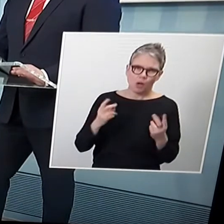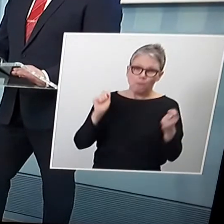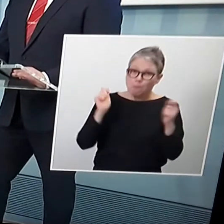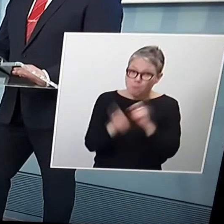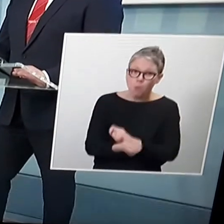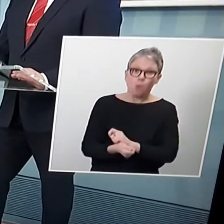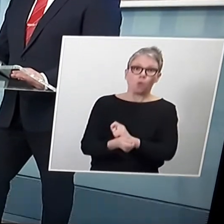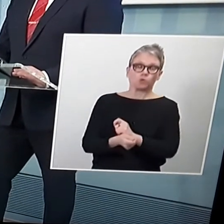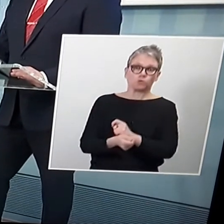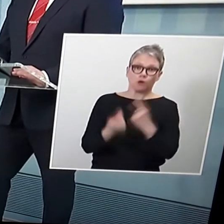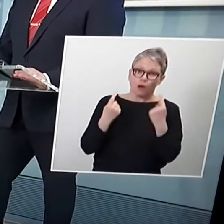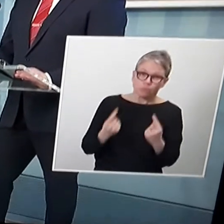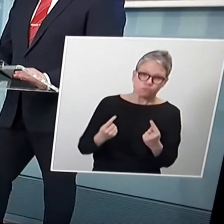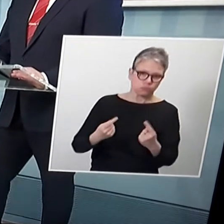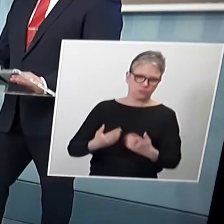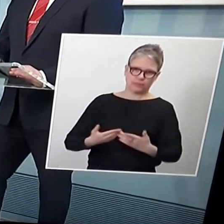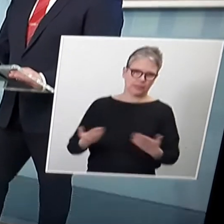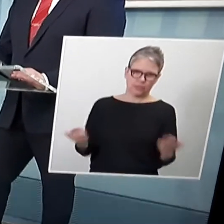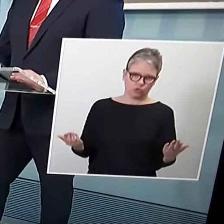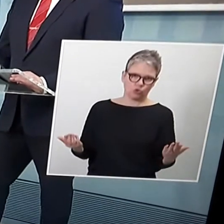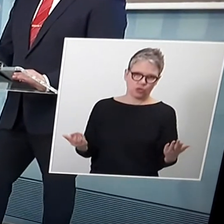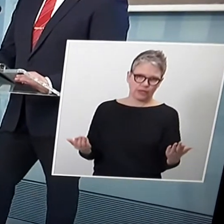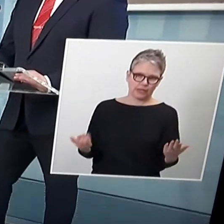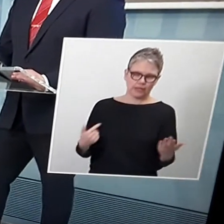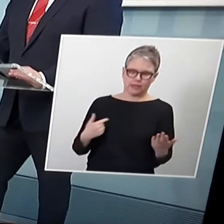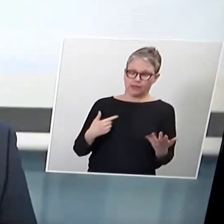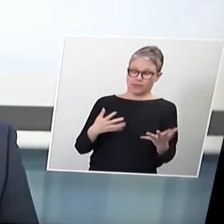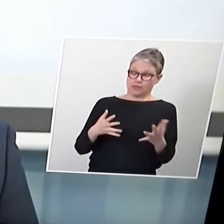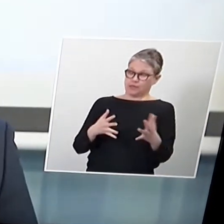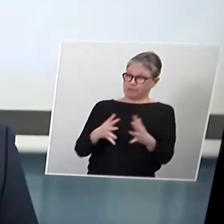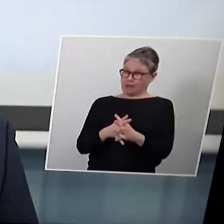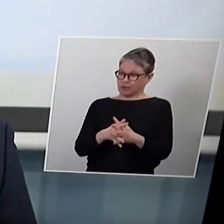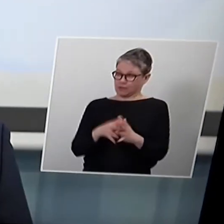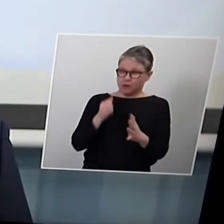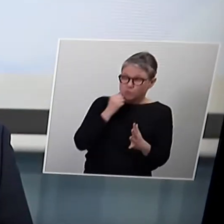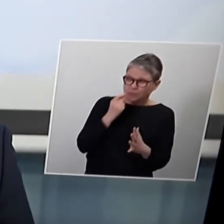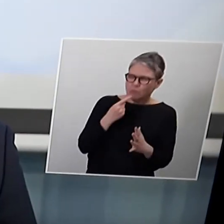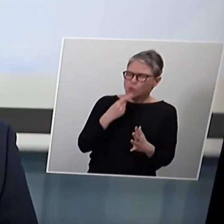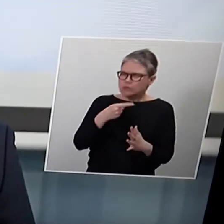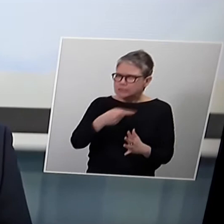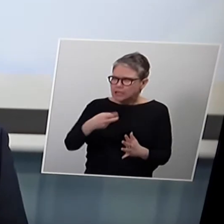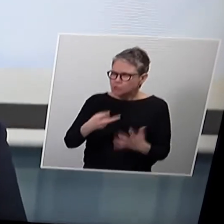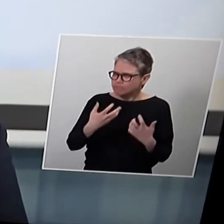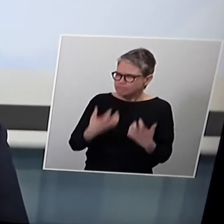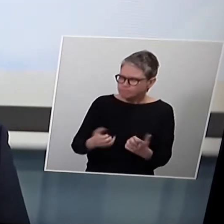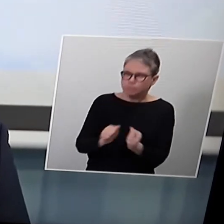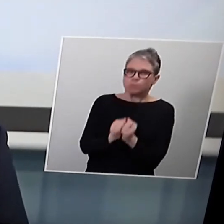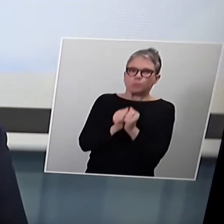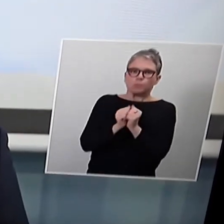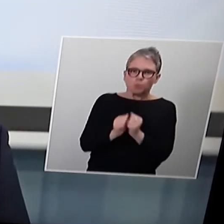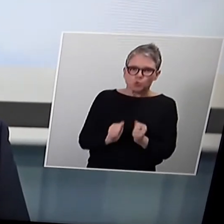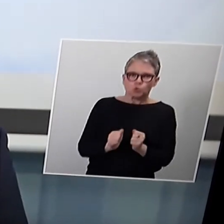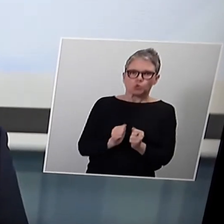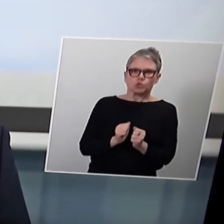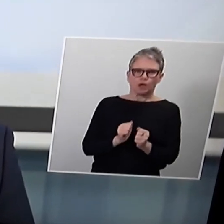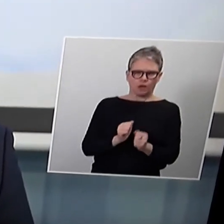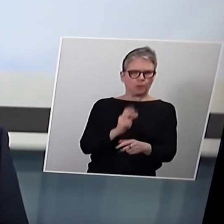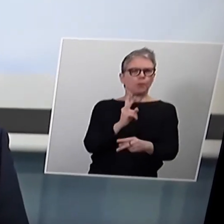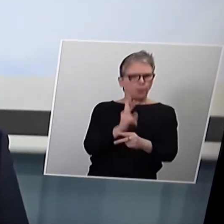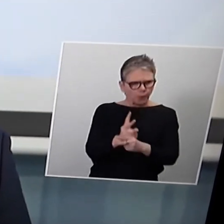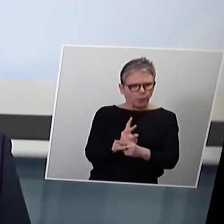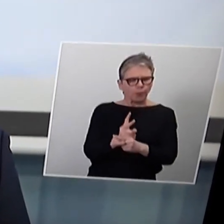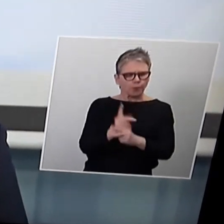muuttunut, enkä muista näitä satoja lukuja. Se, mikä ehkä on hyvä ymmärtää, on